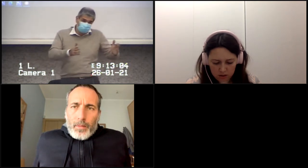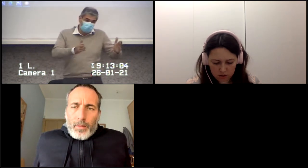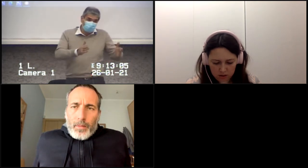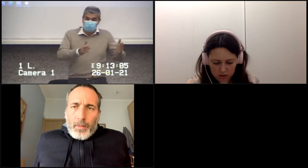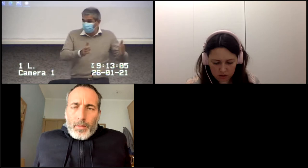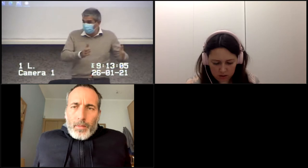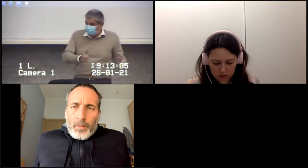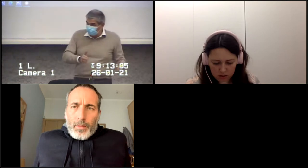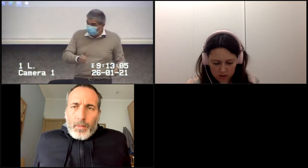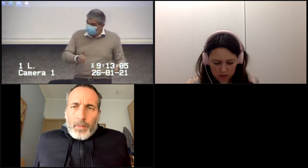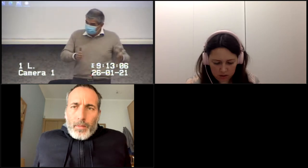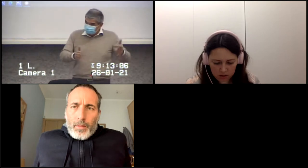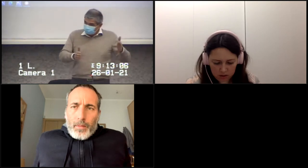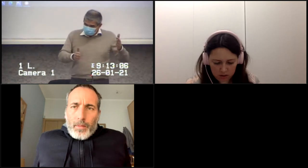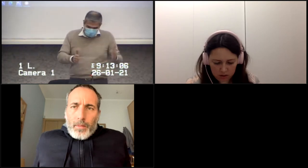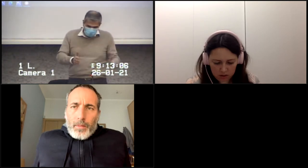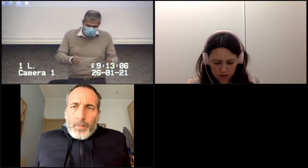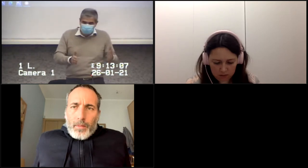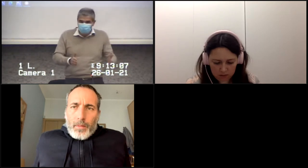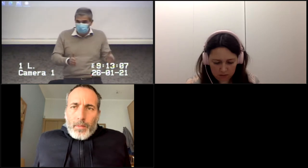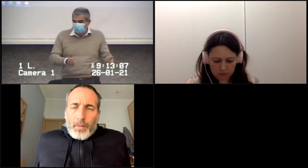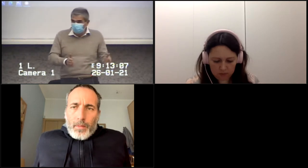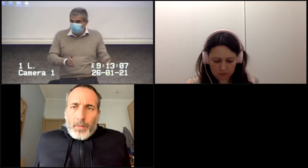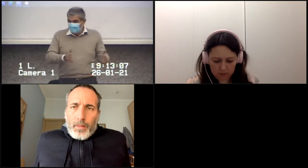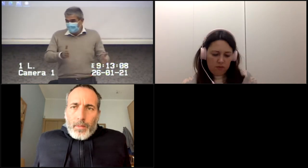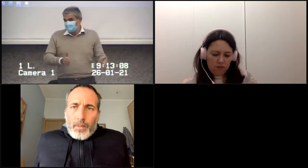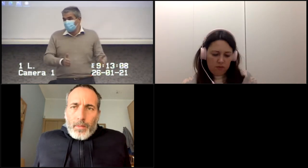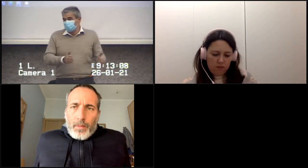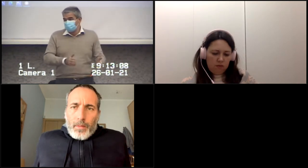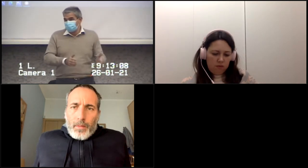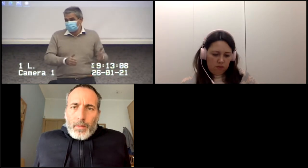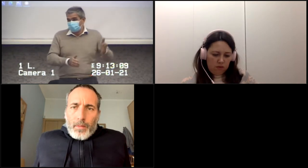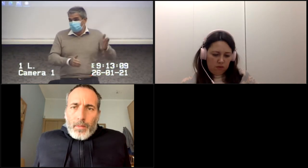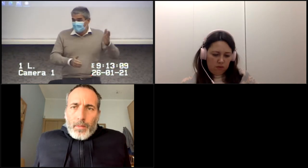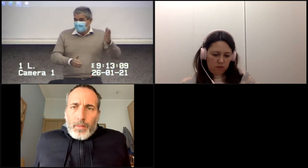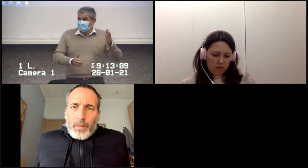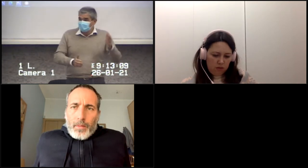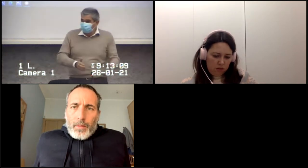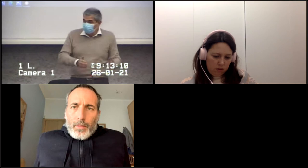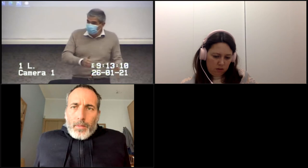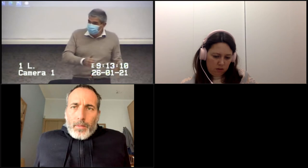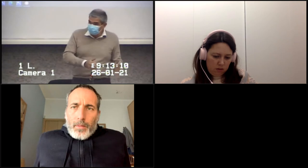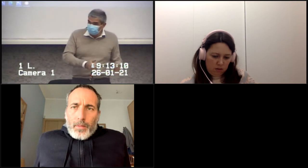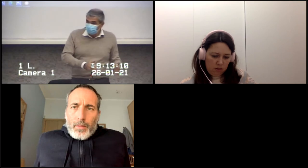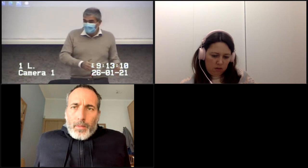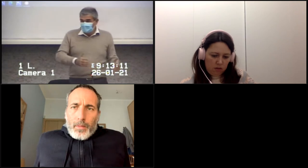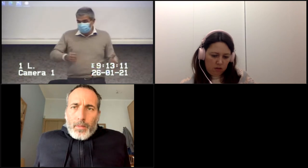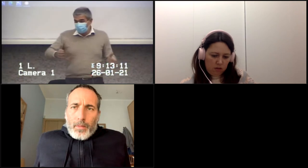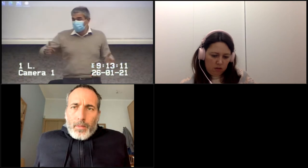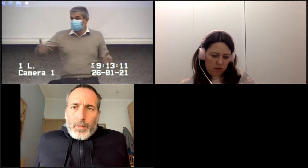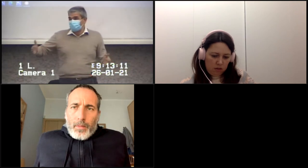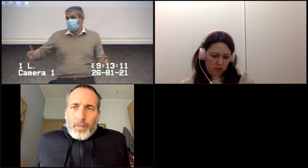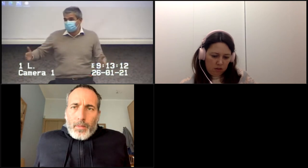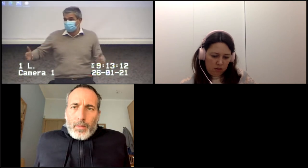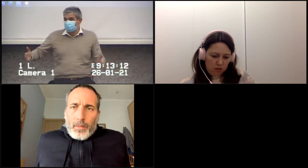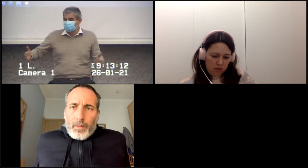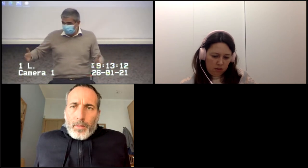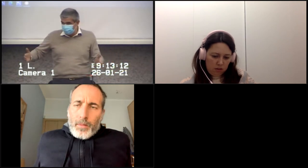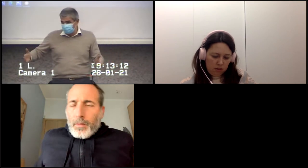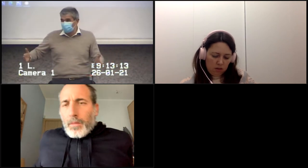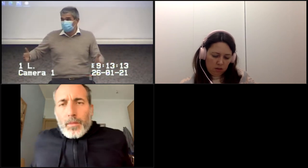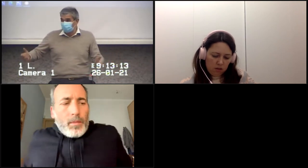noi adesso tra poco arriveremo a un momento tecnico dove si passerà dal vecchio PGT, ci sarà 6 mesi